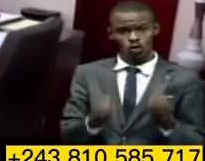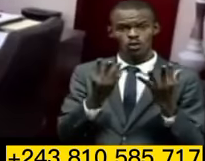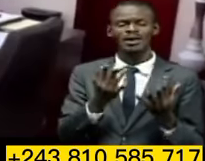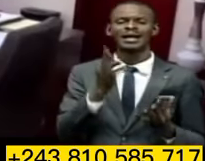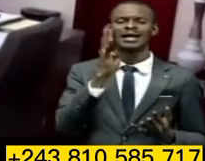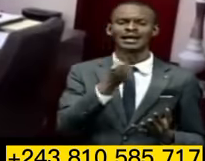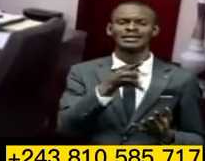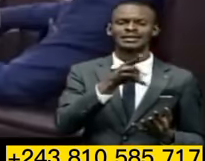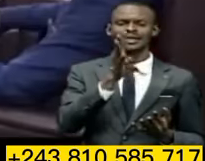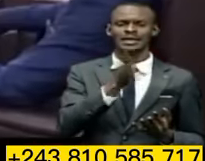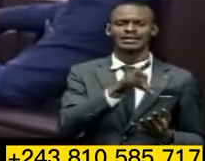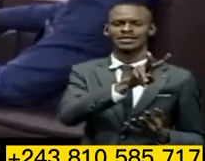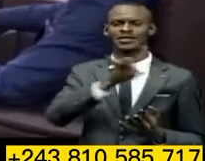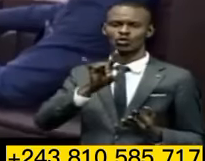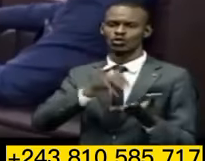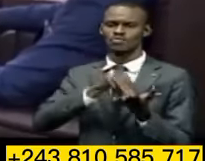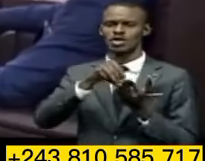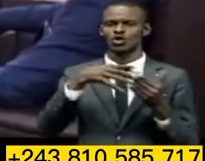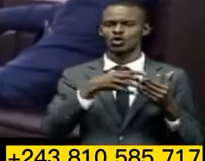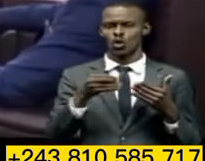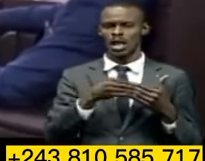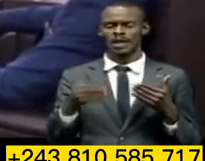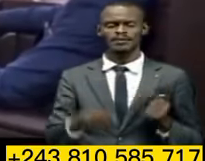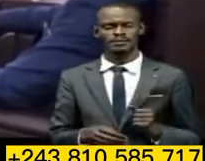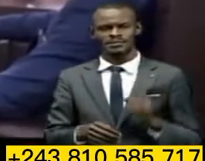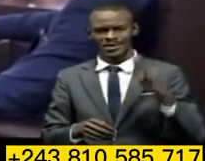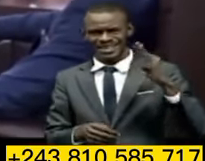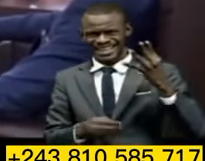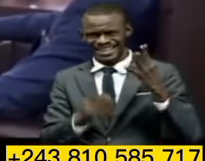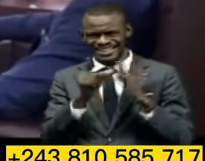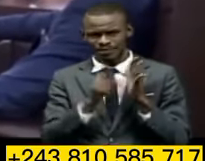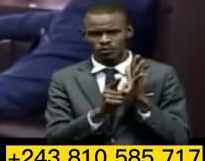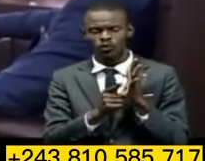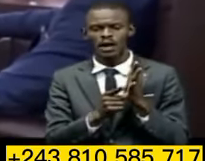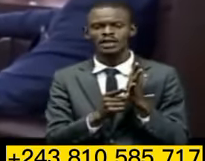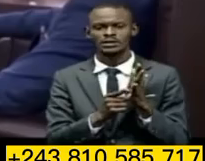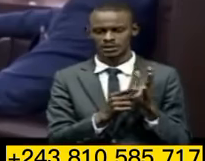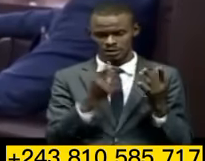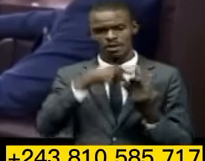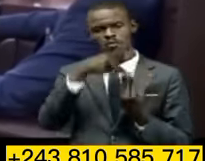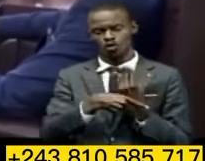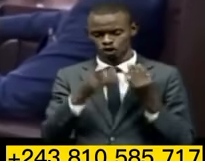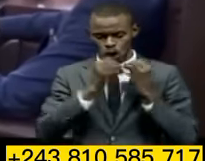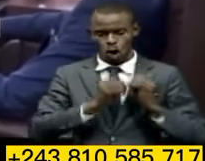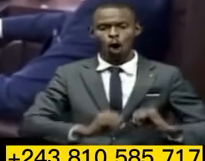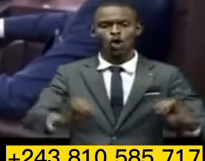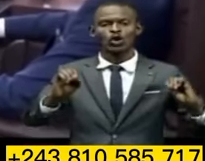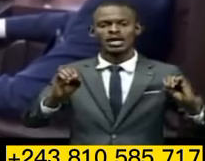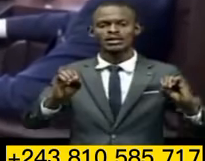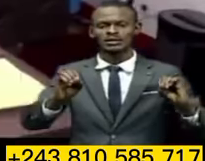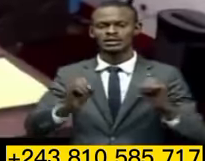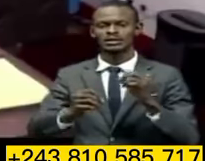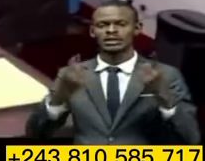de dollars américains. Le quatrième texte a concerné le projet d'ordonnance portant approbation de l'accord de